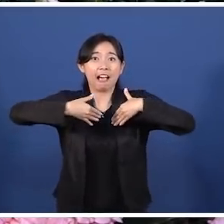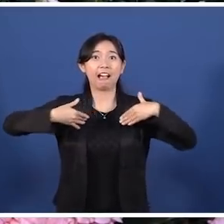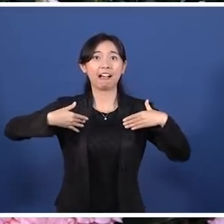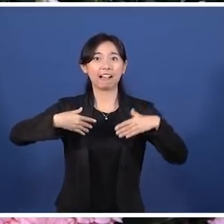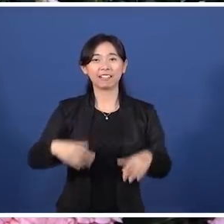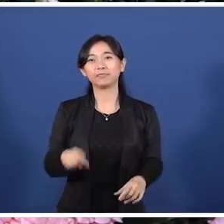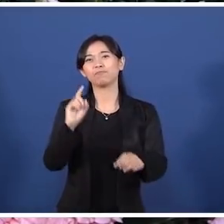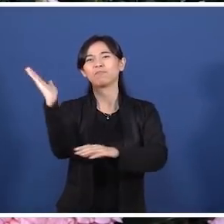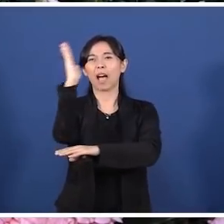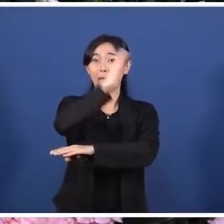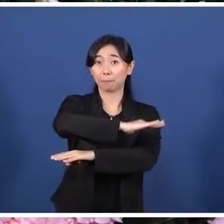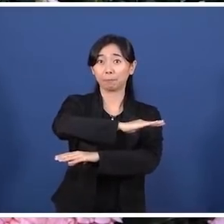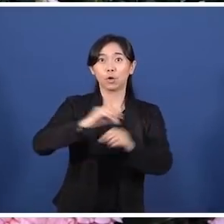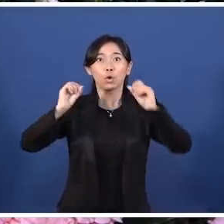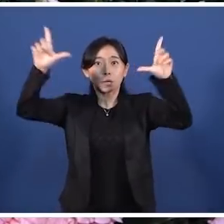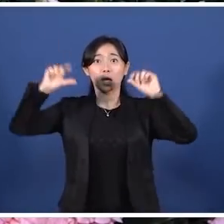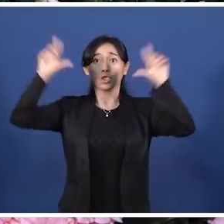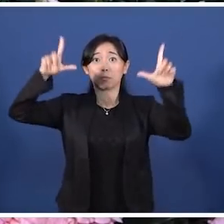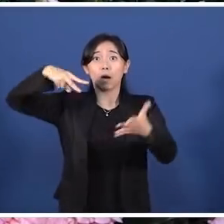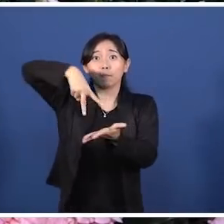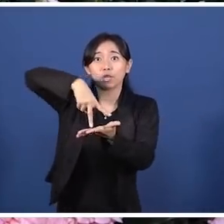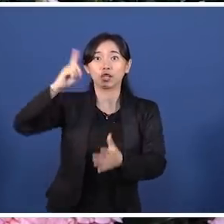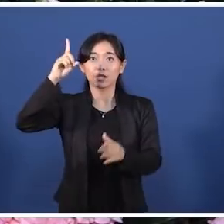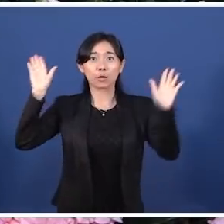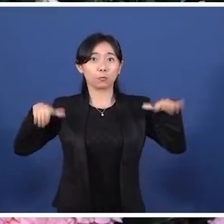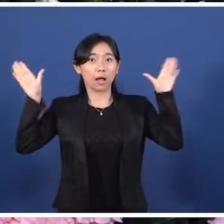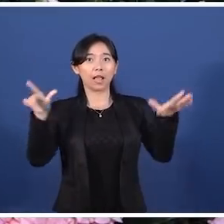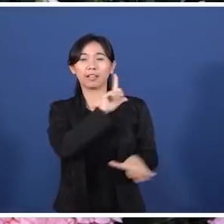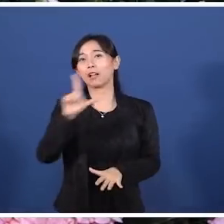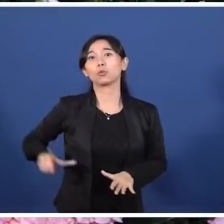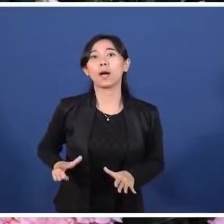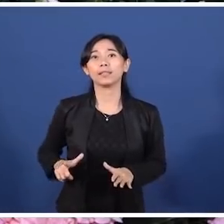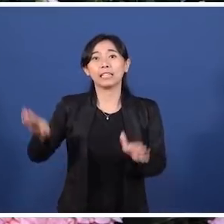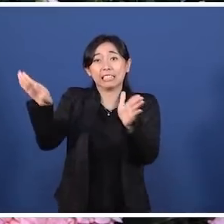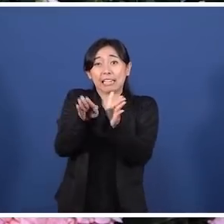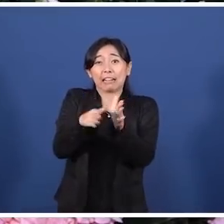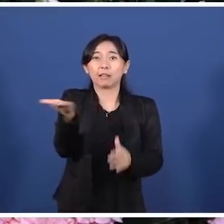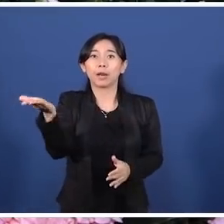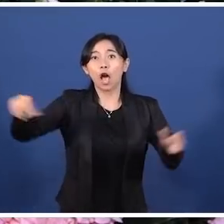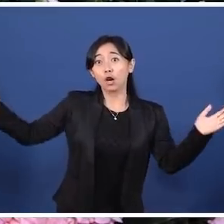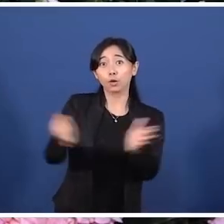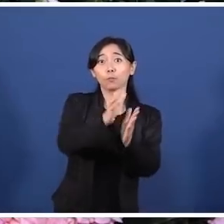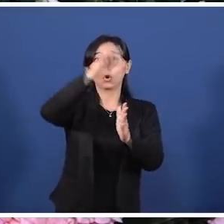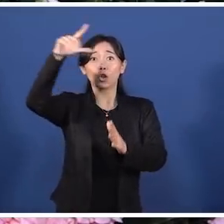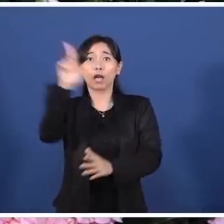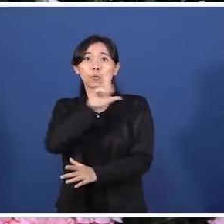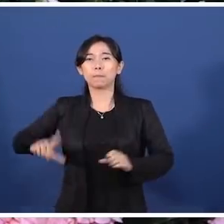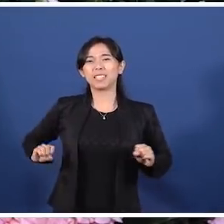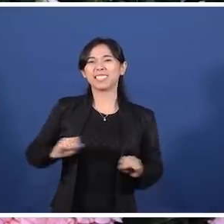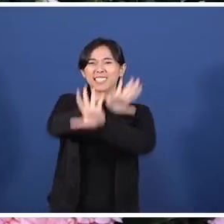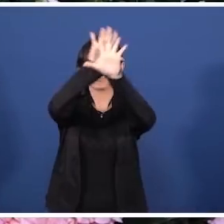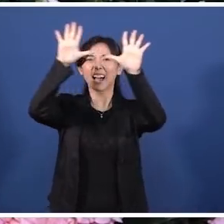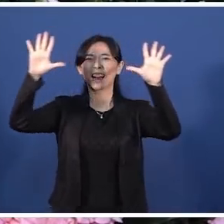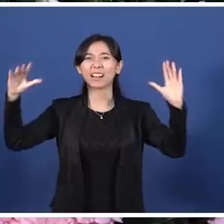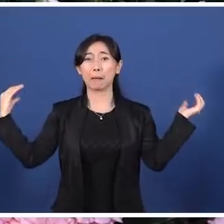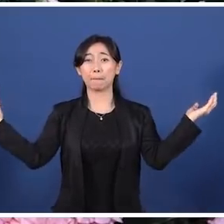malam. Tiba-tiba berdirilah seorang malaikat Tuhan di dekat mereka dan kemuliaan Tuhan bersinar